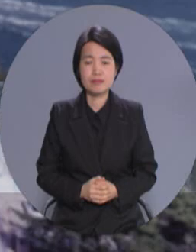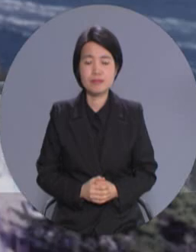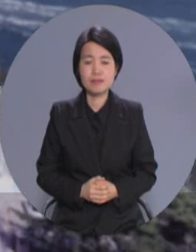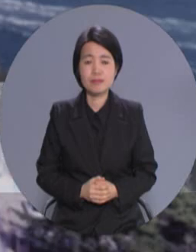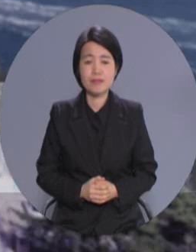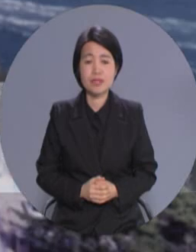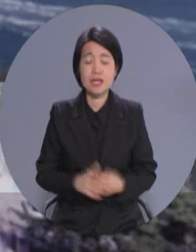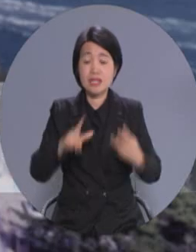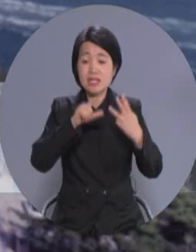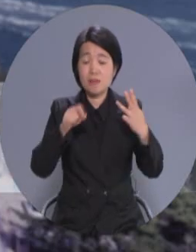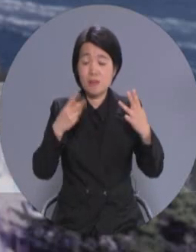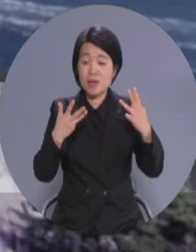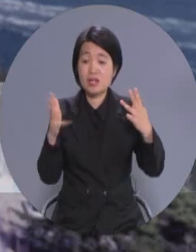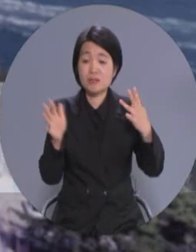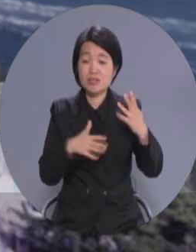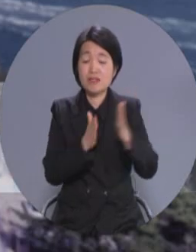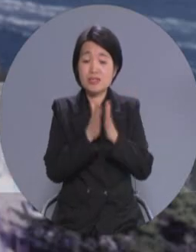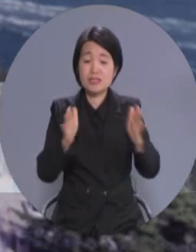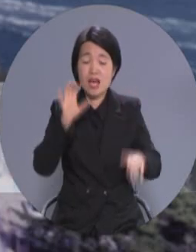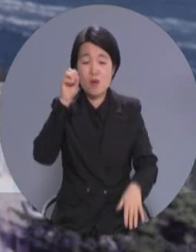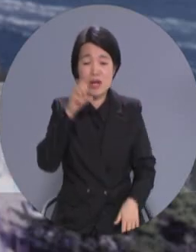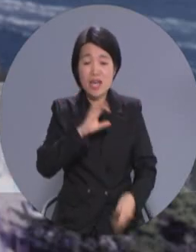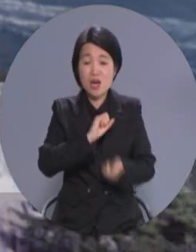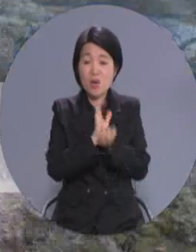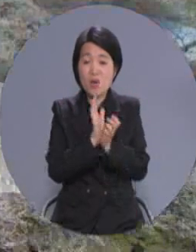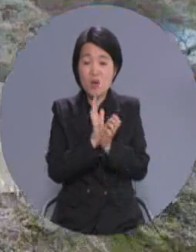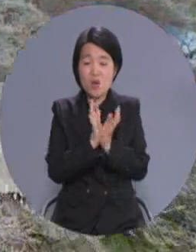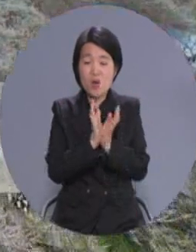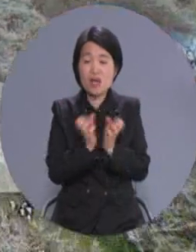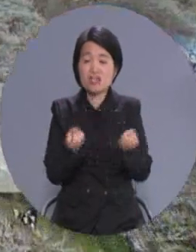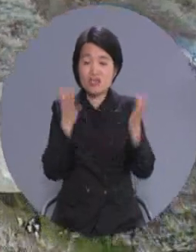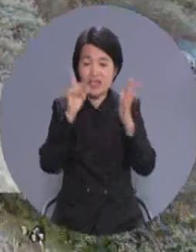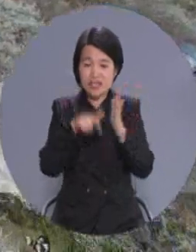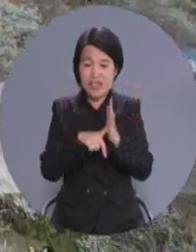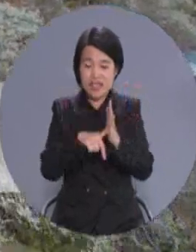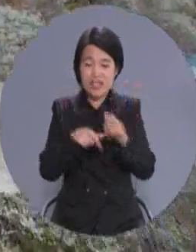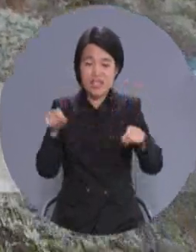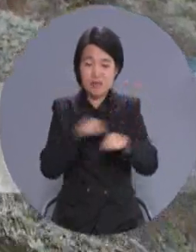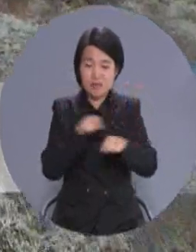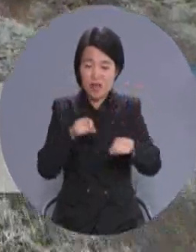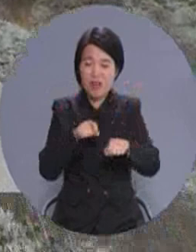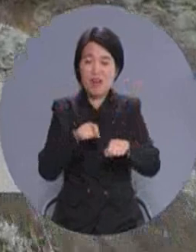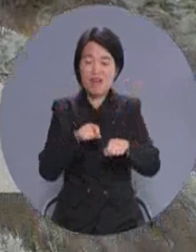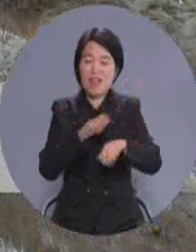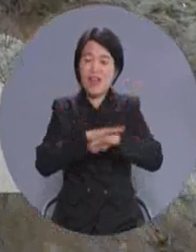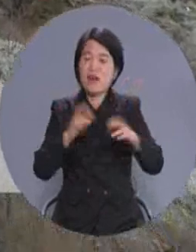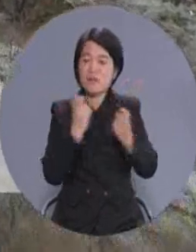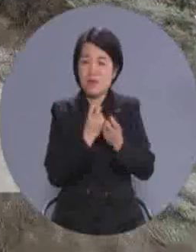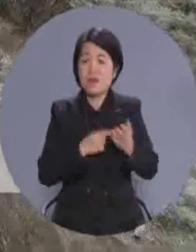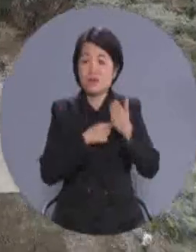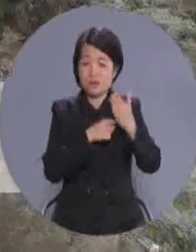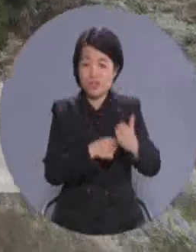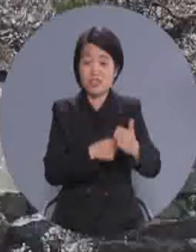다음 달 8일부터 시작되는 광양 매화축제 기간, 광양시가 특별교통대책을 추진합니다.